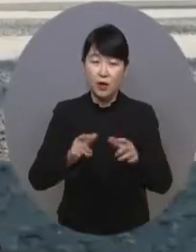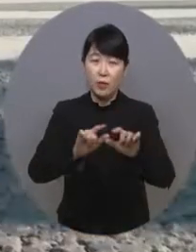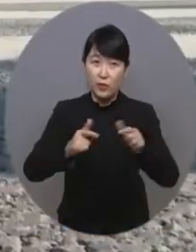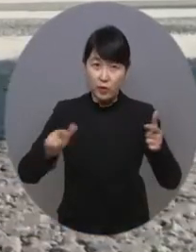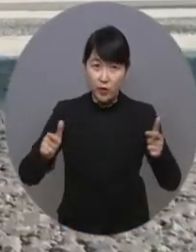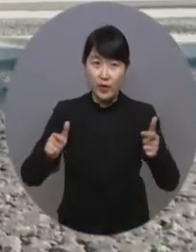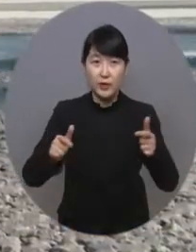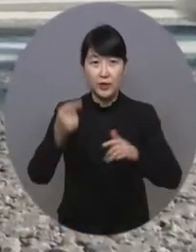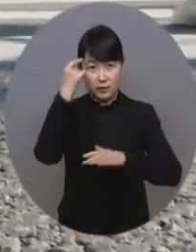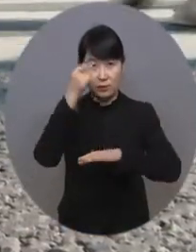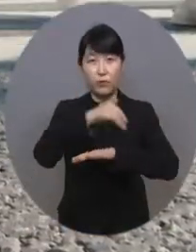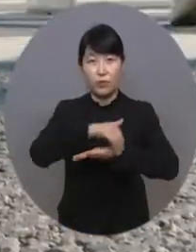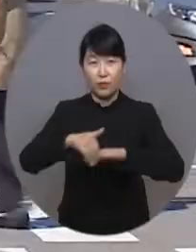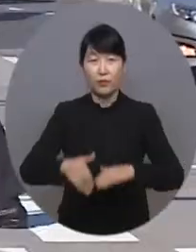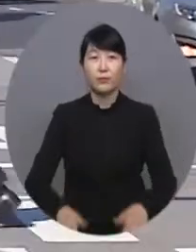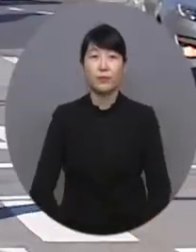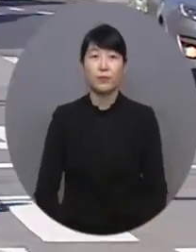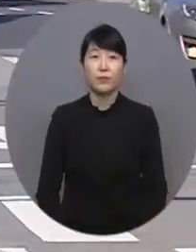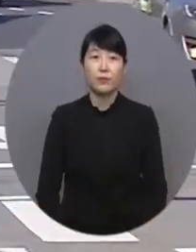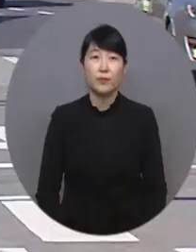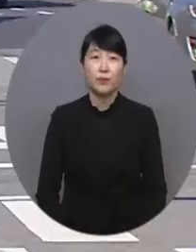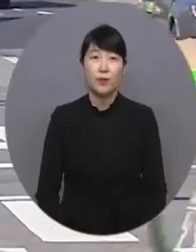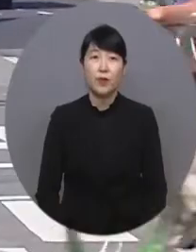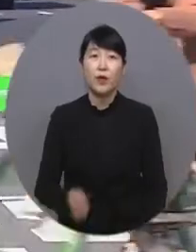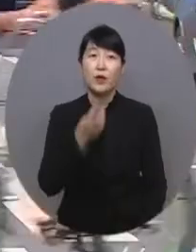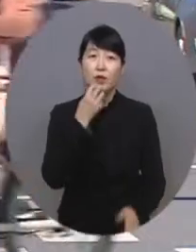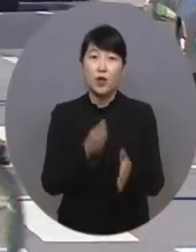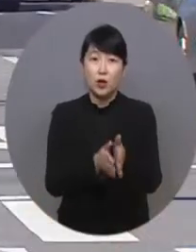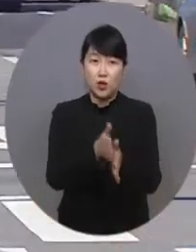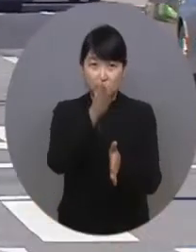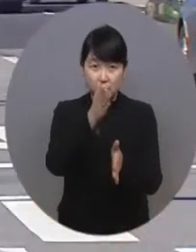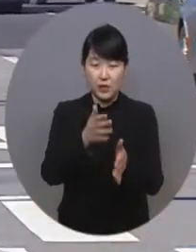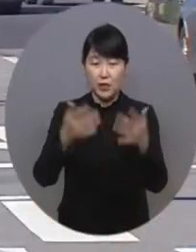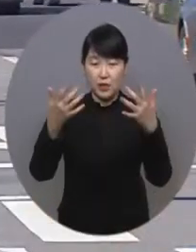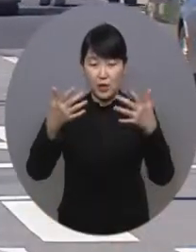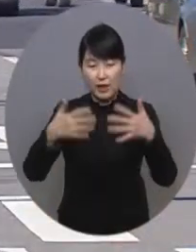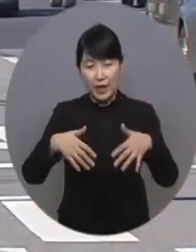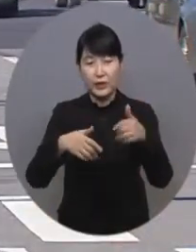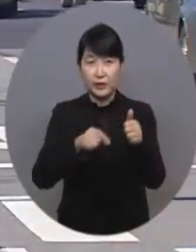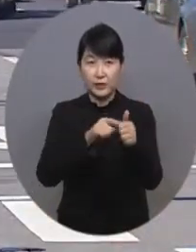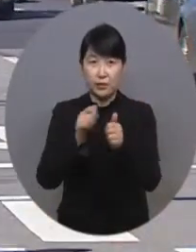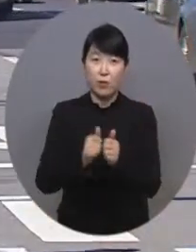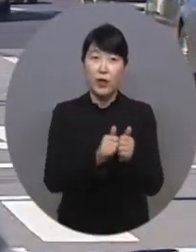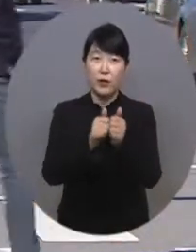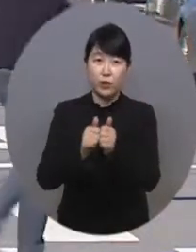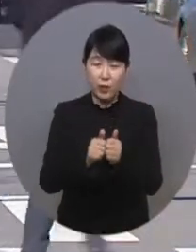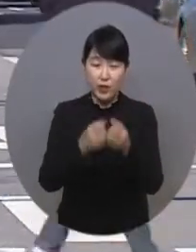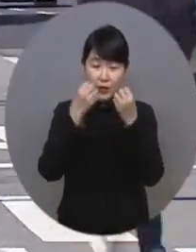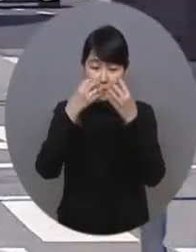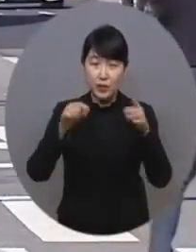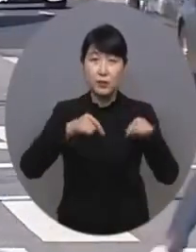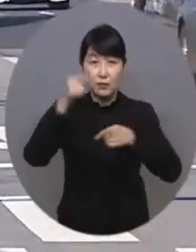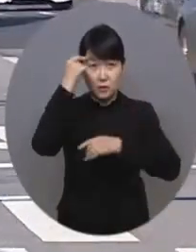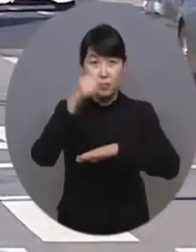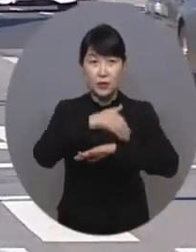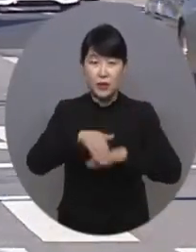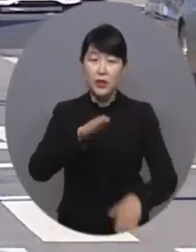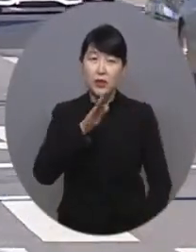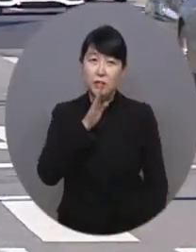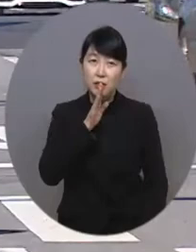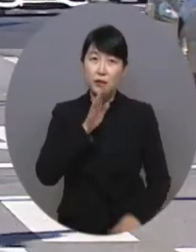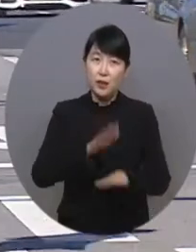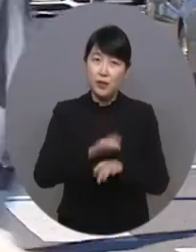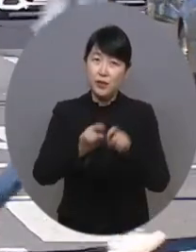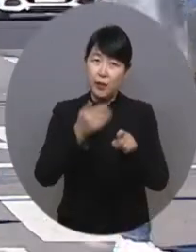강화에 힘을 보태 방침입니다 서울시가 내세운 약자와의 동행 새롭게 시작되는 정책들이 실질적인 지원으로